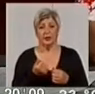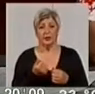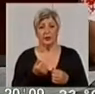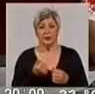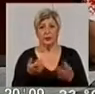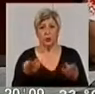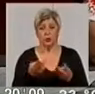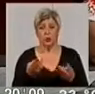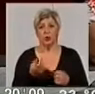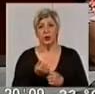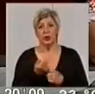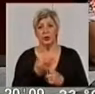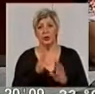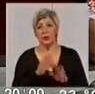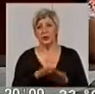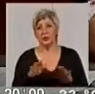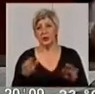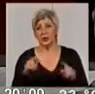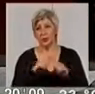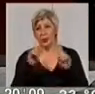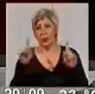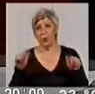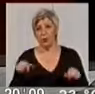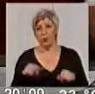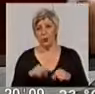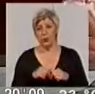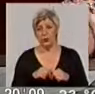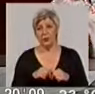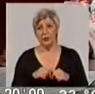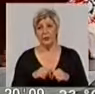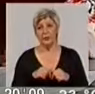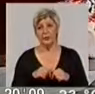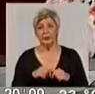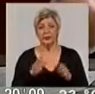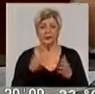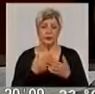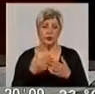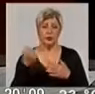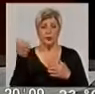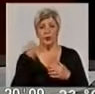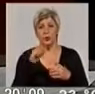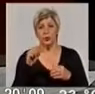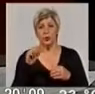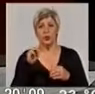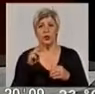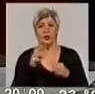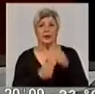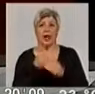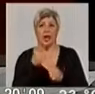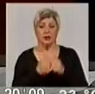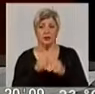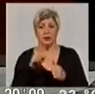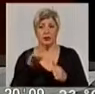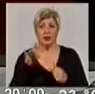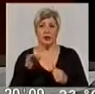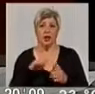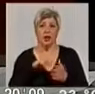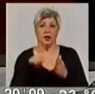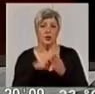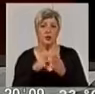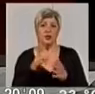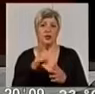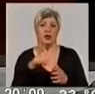путівок, які він переможе там в тендері, допустимо, і йому міська рада